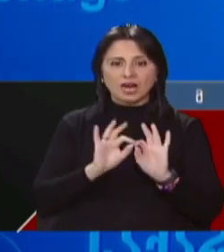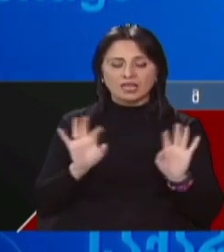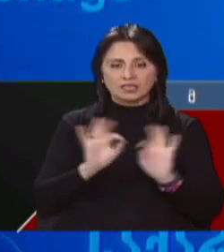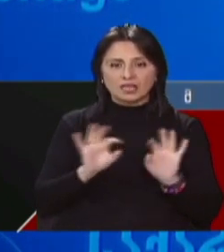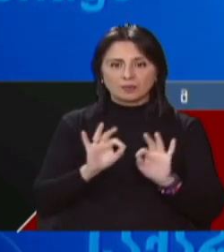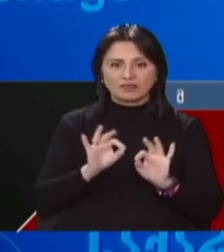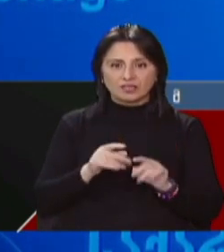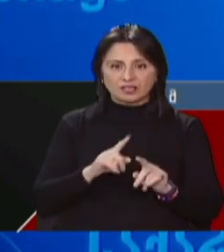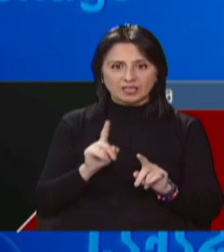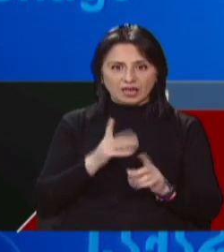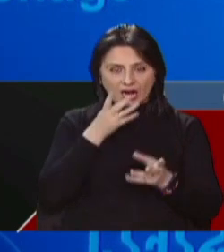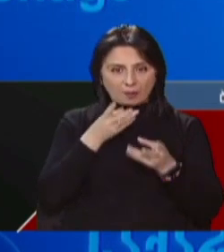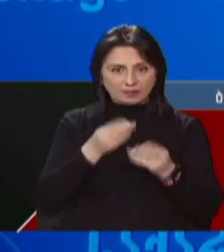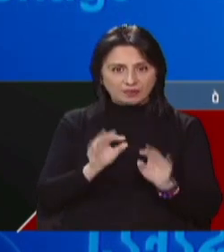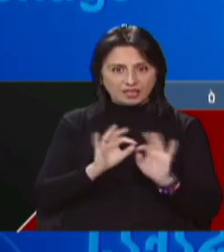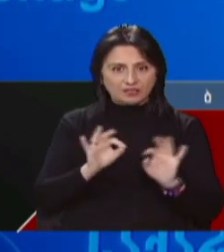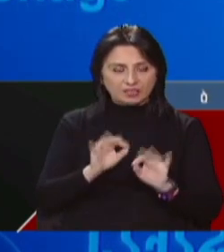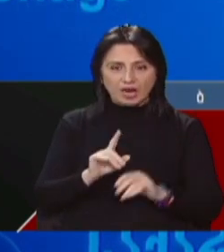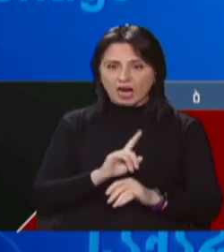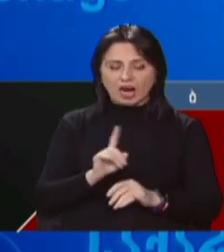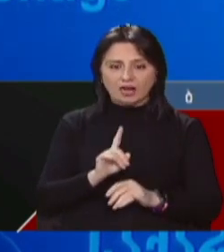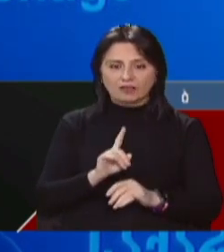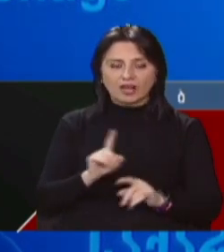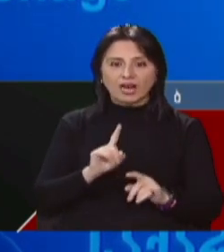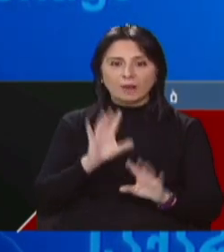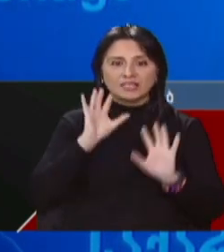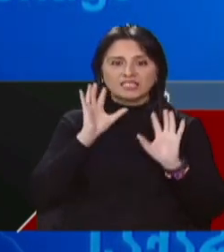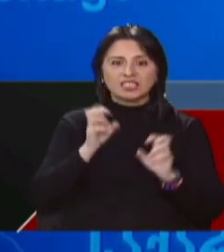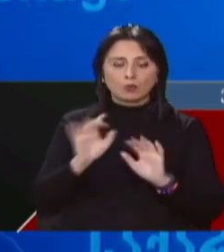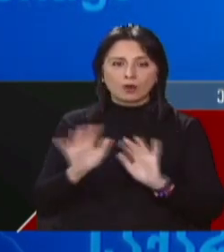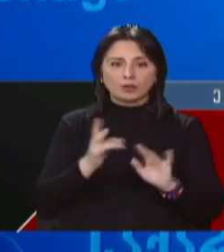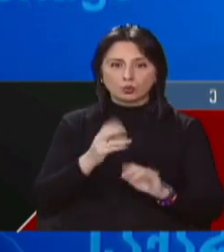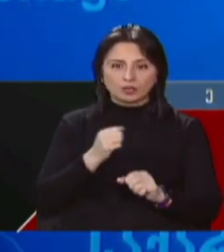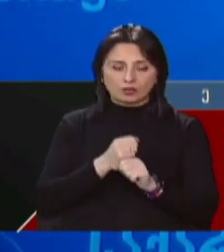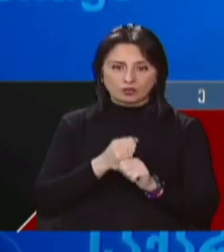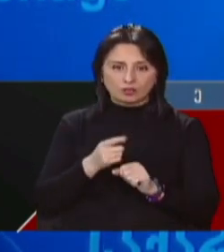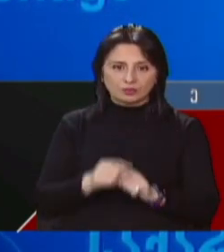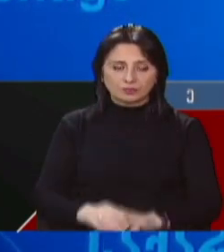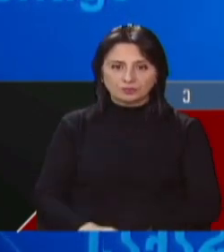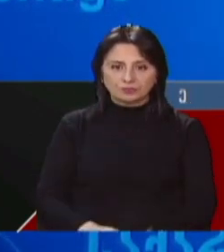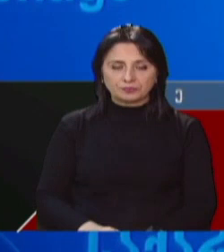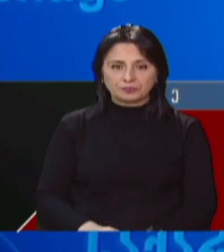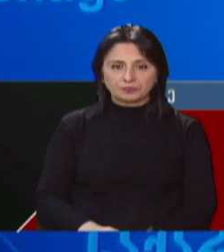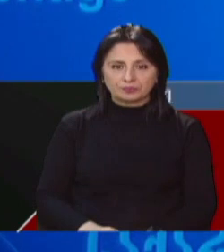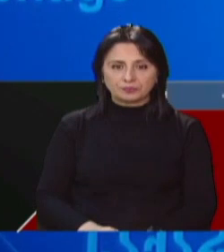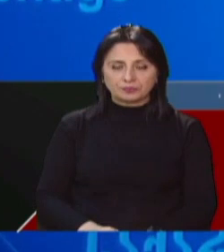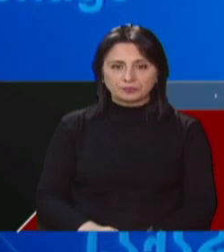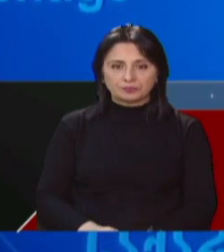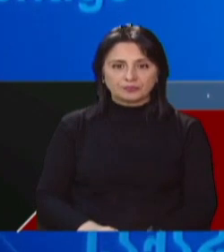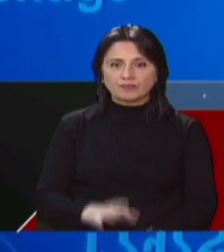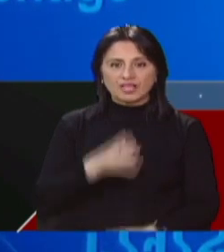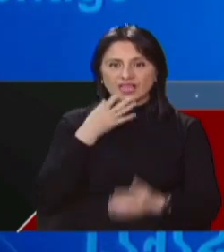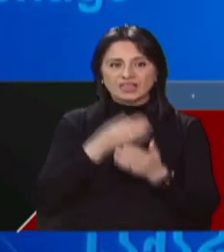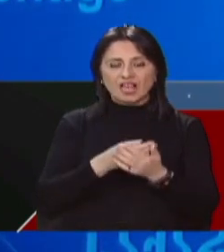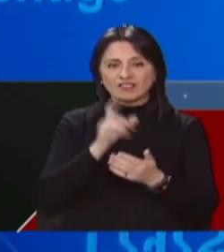განცხადებები გამხნევებელი განცხადებები და არა რაიმე სერიოზული ქმედებები უნდა იდგეს ამ ყველაფერს უკან არა